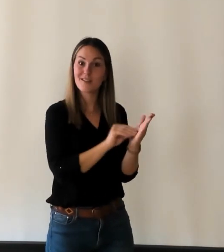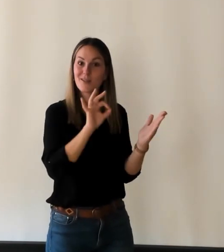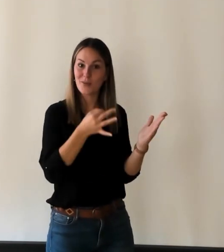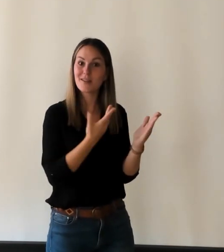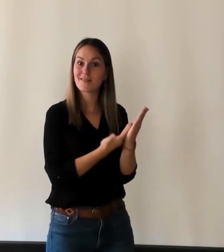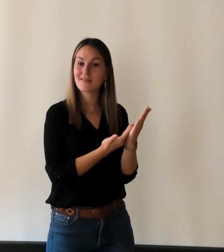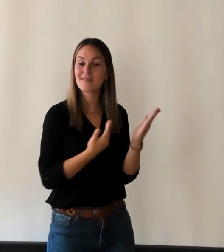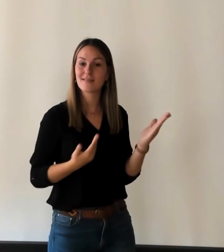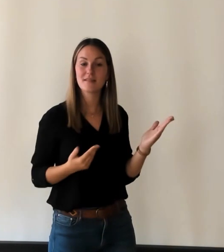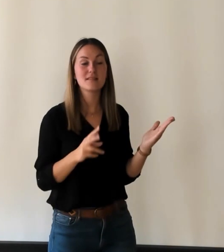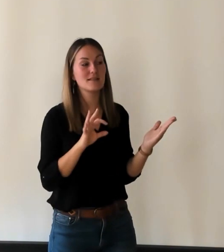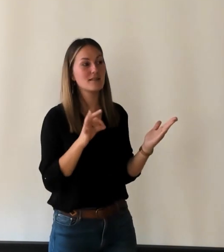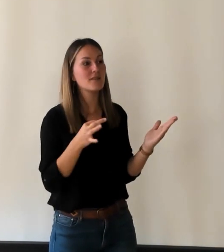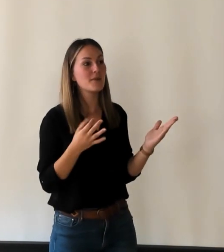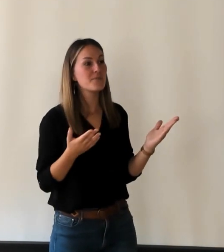on